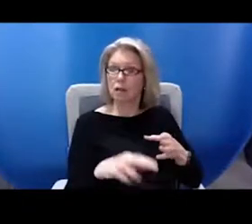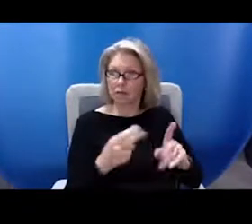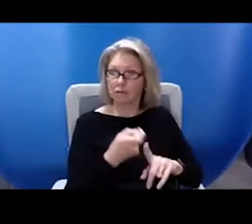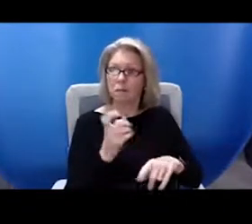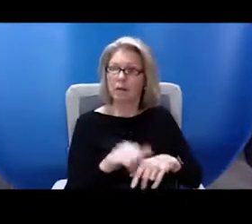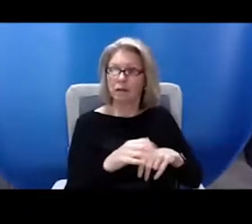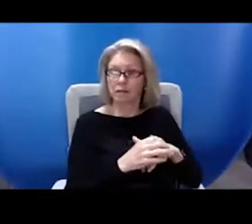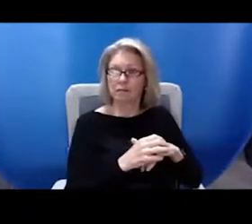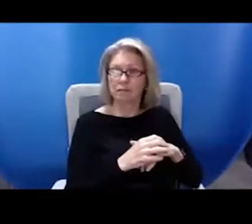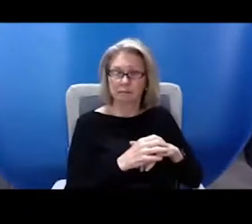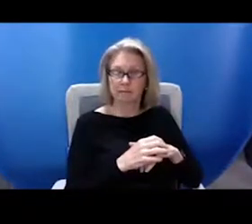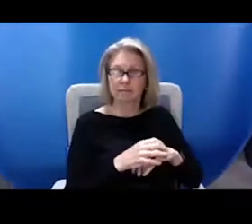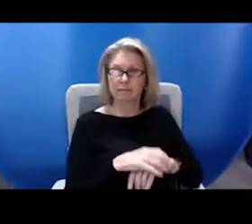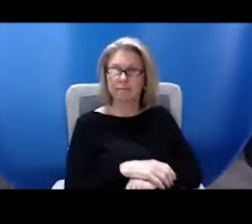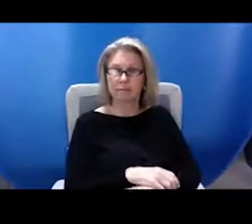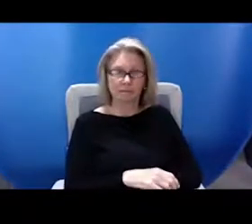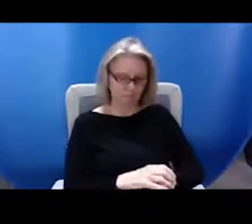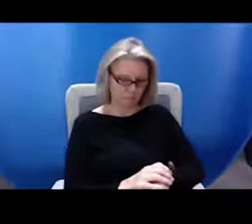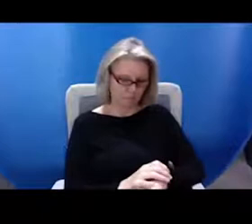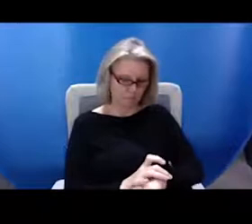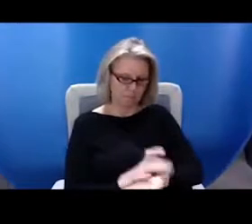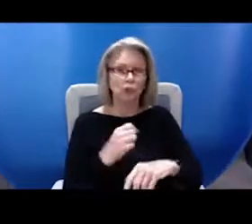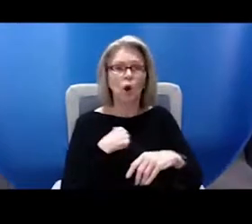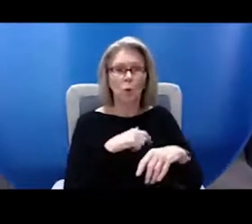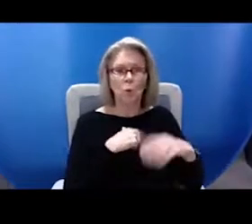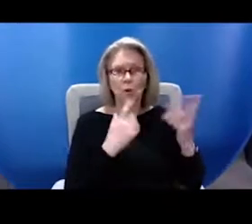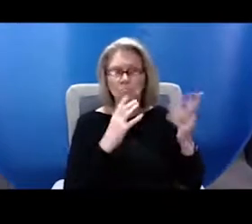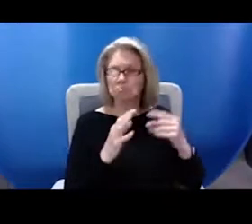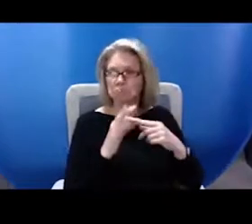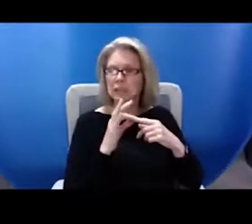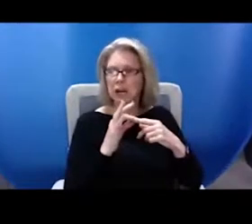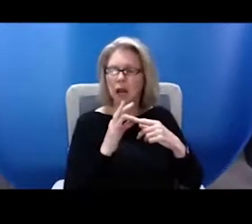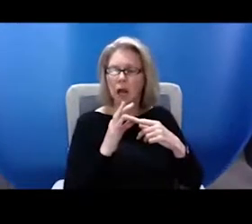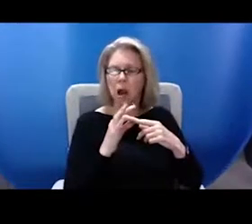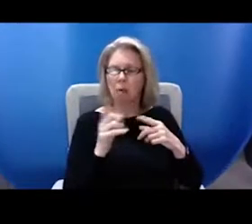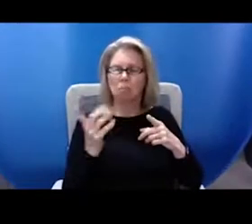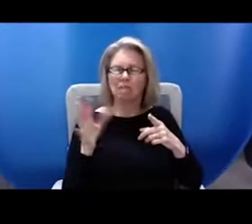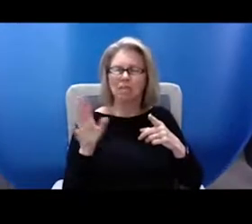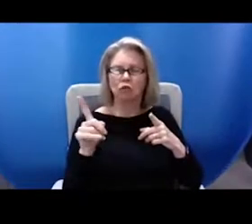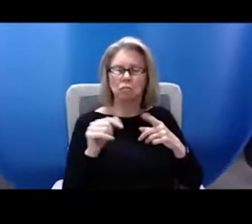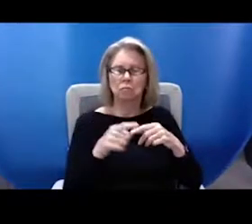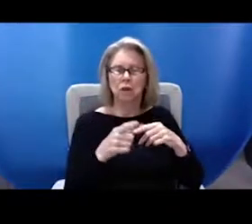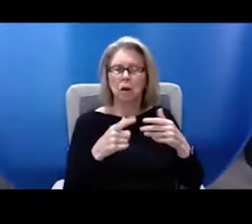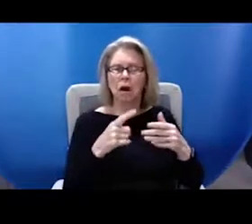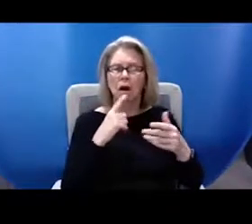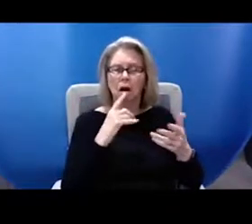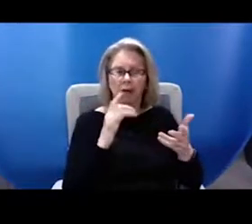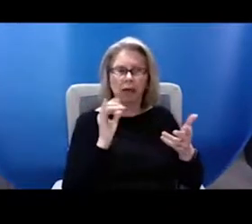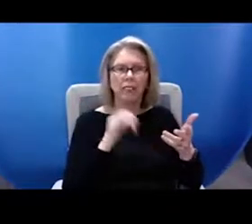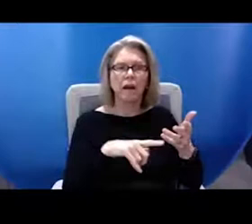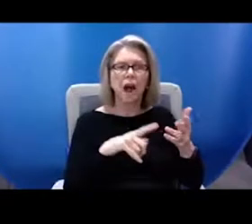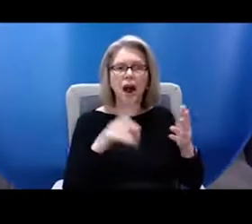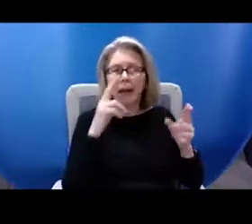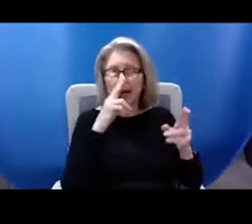tentu hasilnya banyak hal gitu. Misalnya dengan melalui instalasi, melalui karya partisipasi,